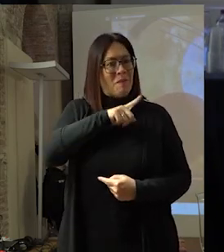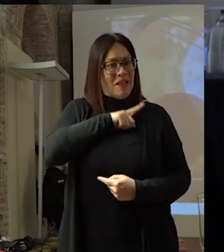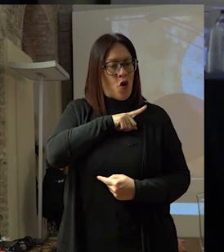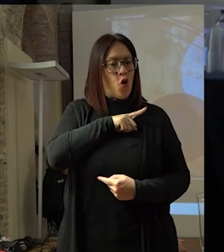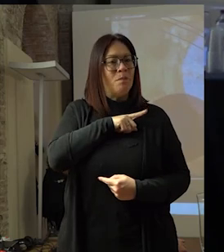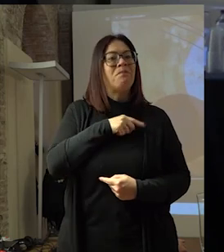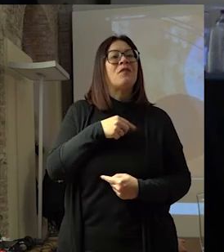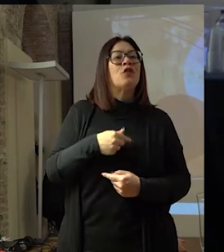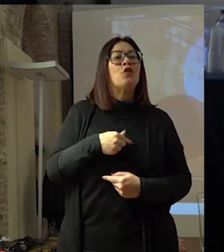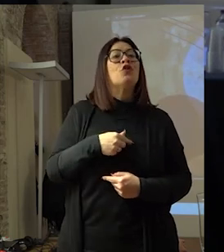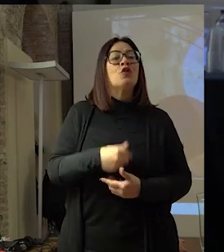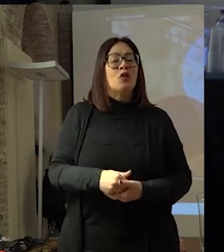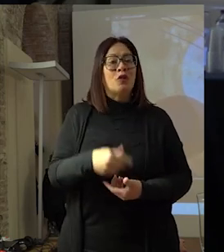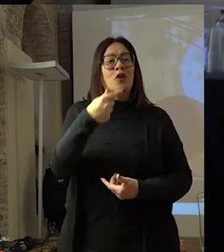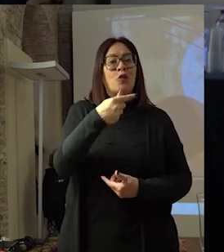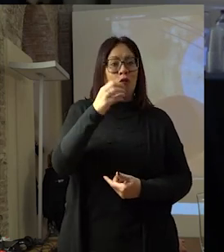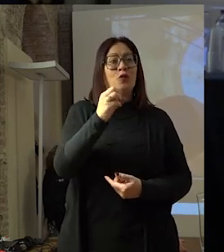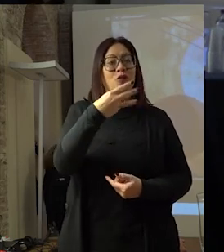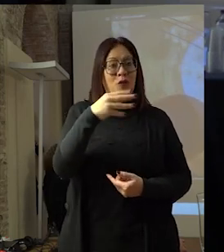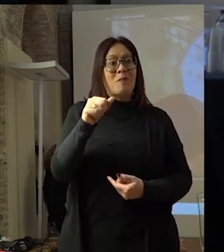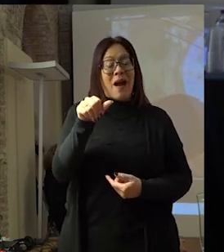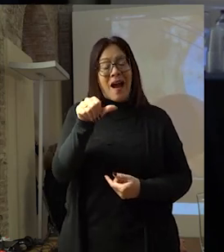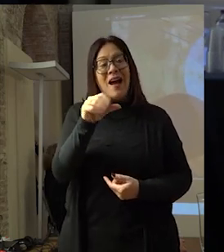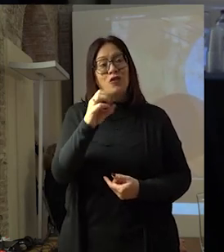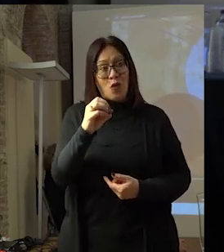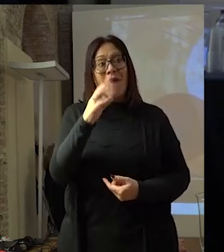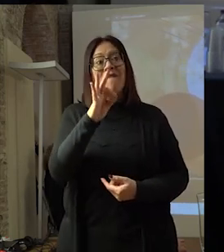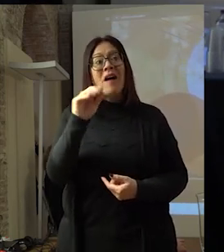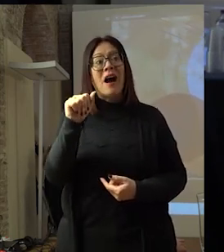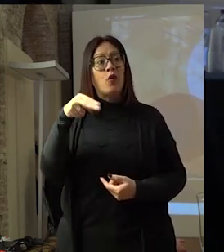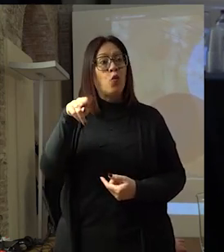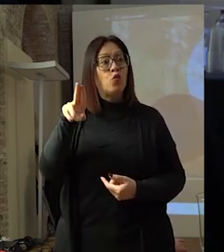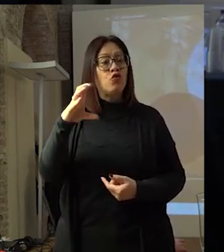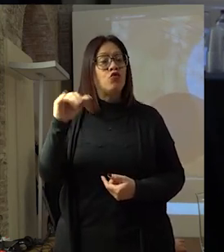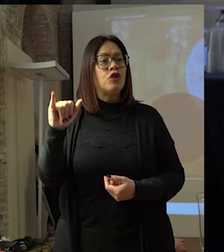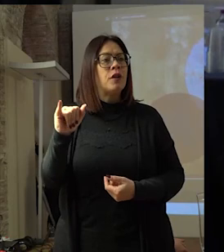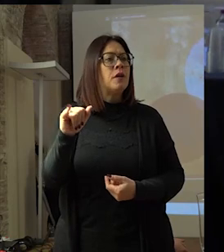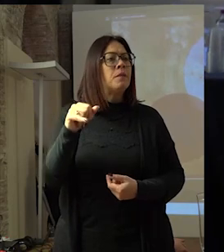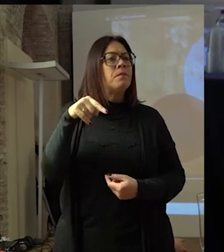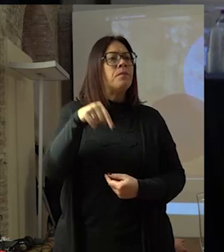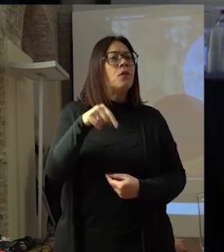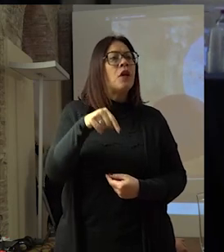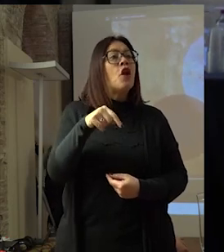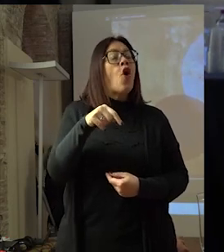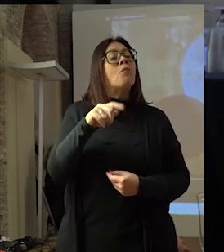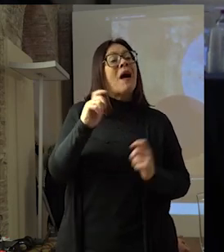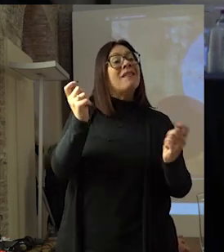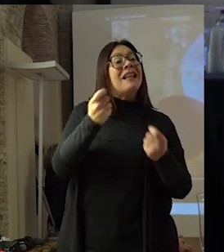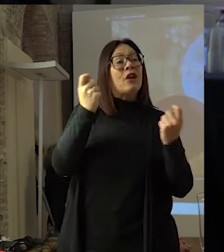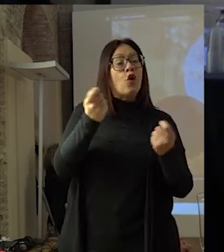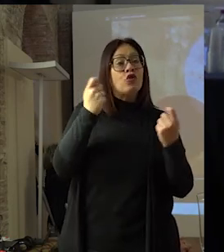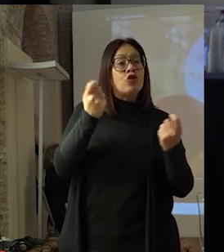mi chiamo Tommaso Fanucci, io ho fatto questo tirocinio